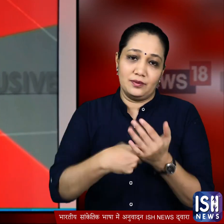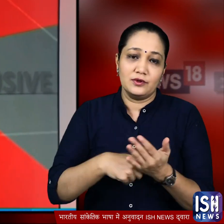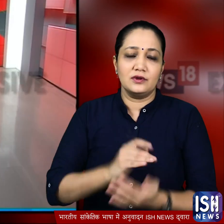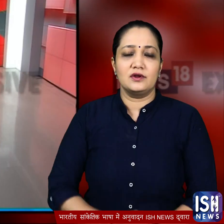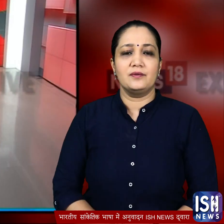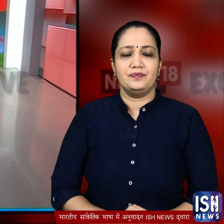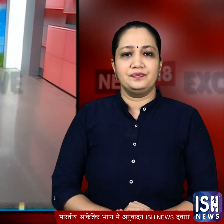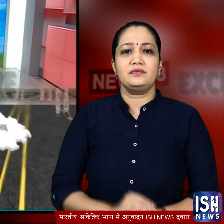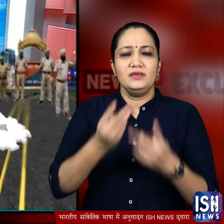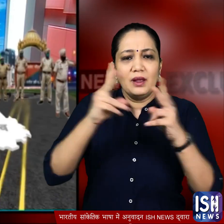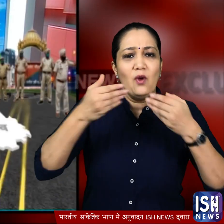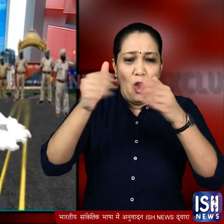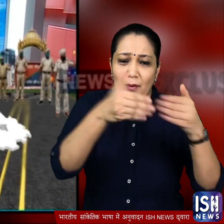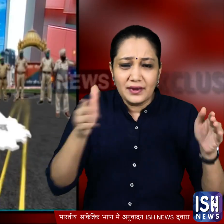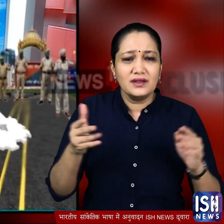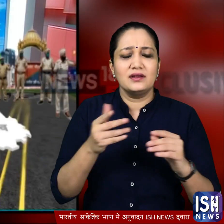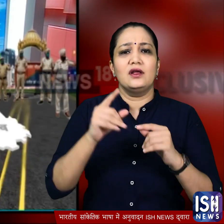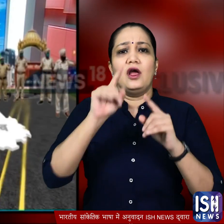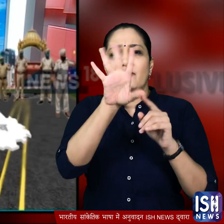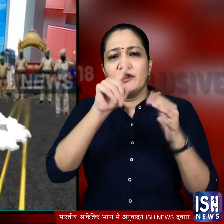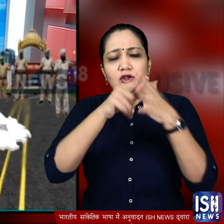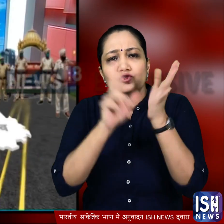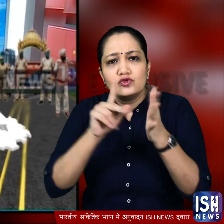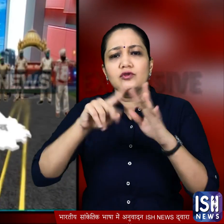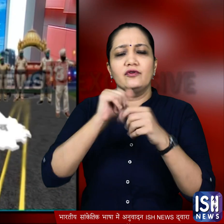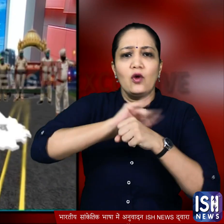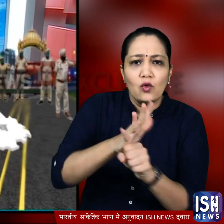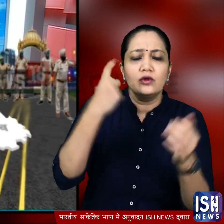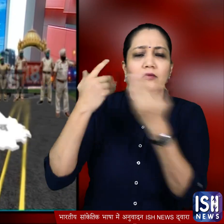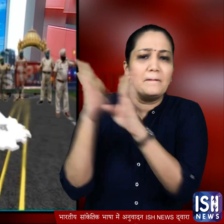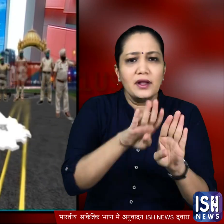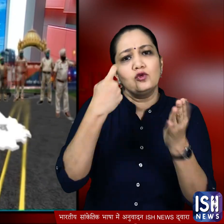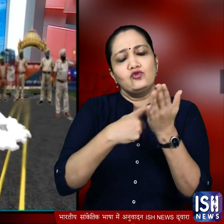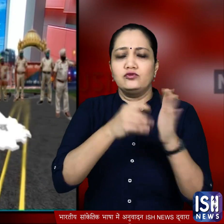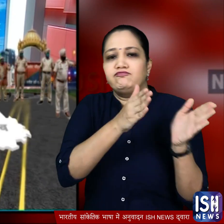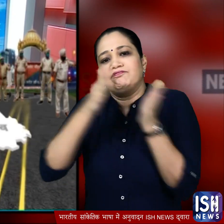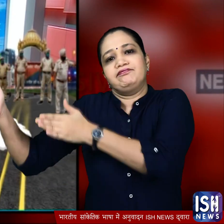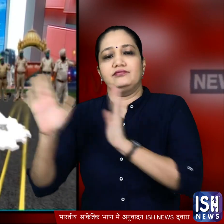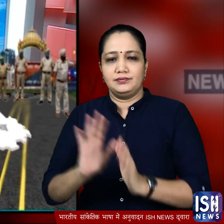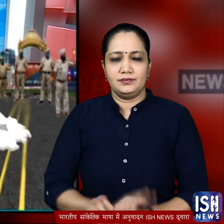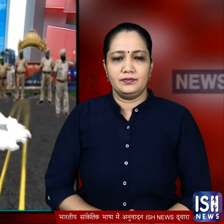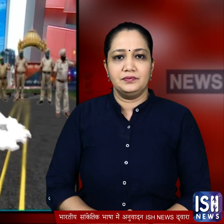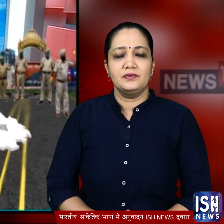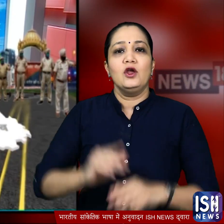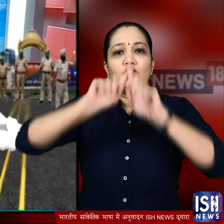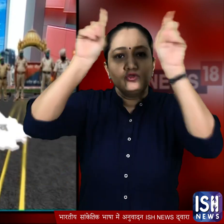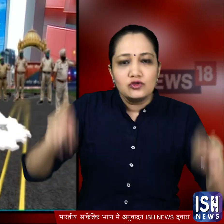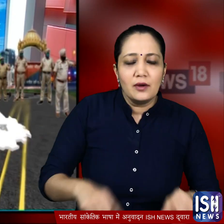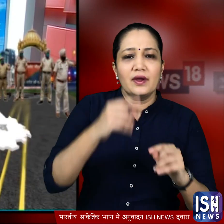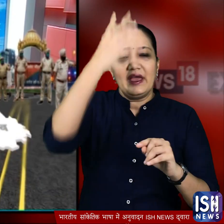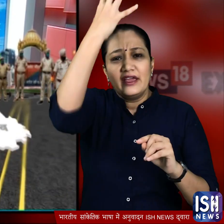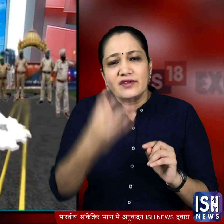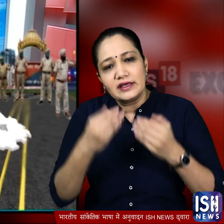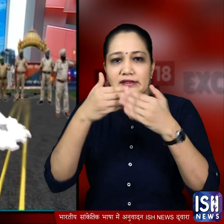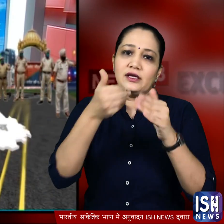की रिपोर्ट है कि राज्य में कुछ छूट के साथ 15 जून तक कोरोना की वजह से लागू बंदिशों को बढ़ा दिया गया है। वहां अब दुकानों को